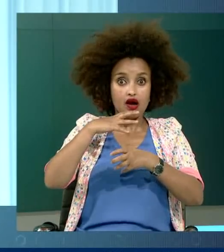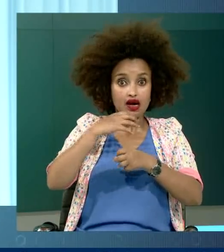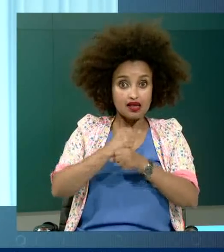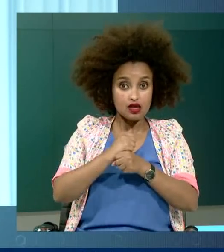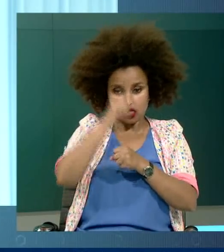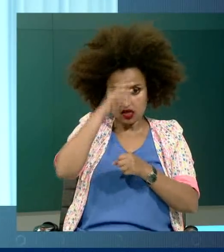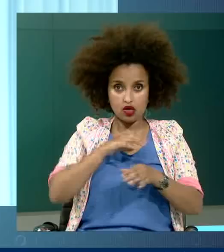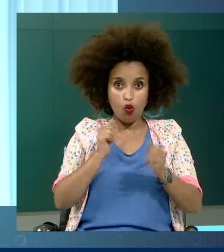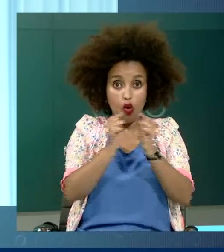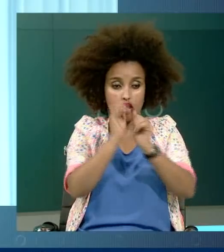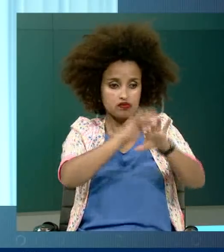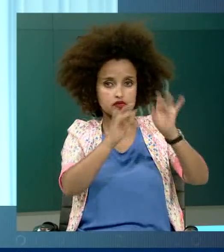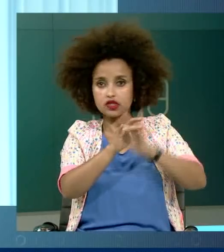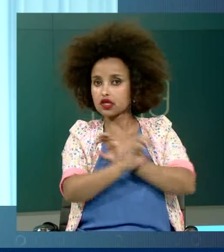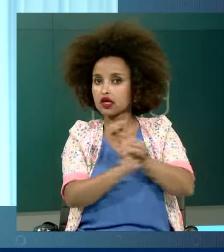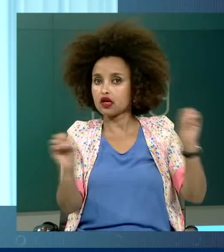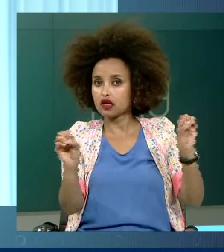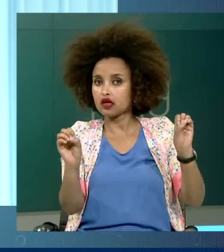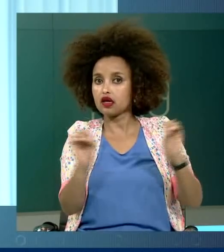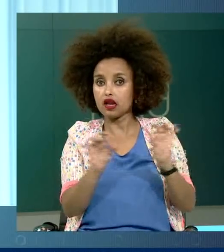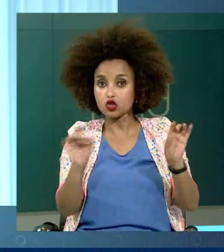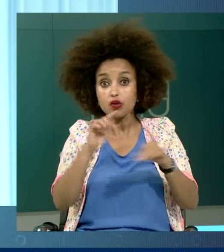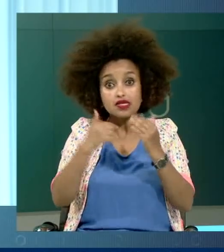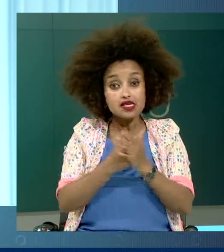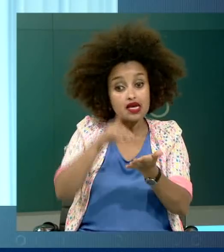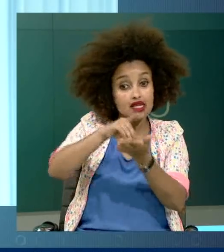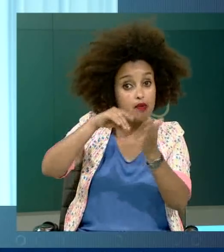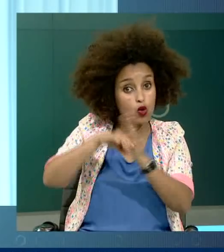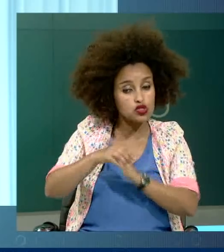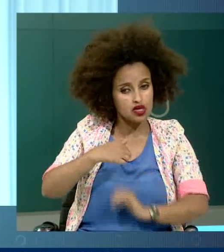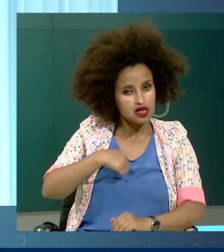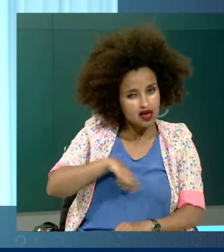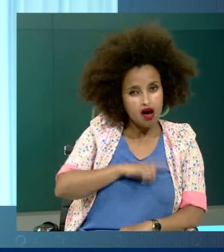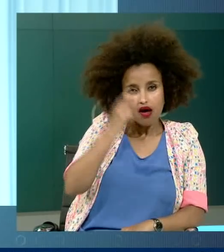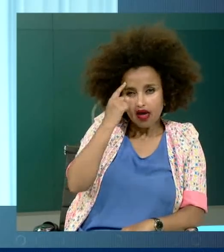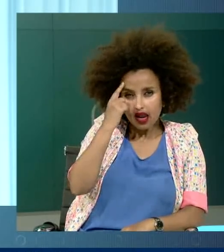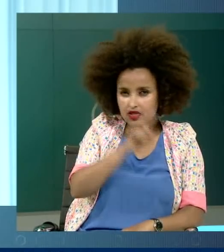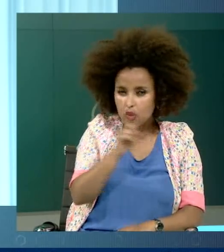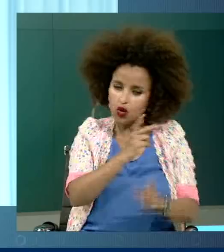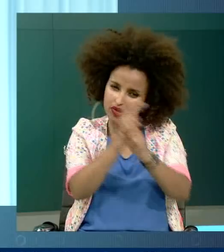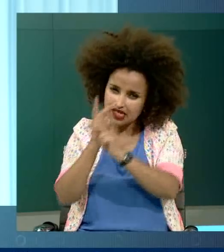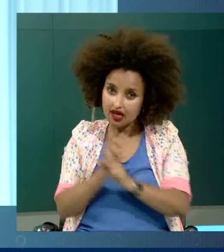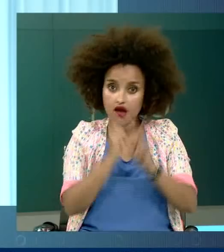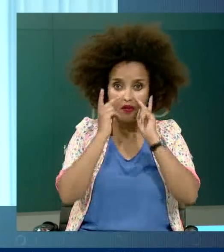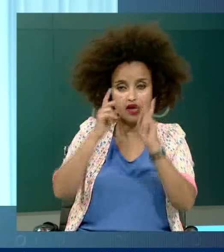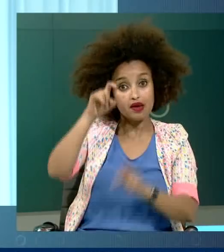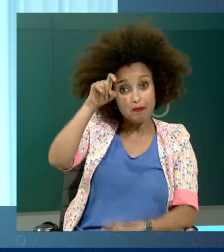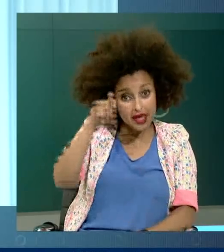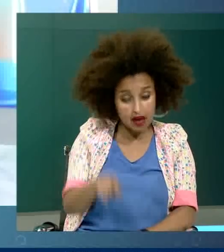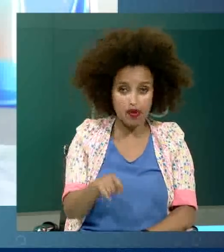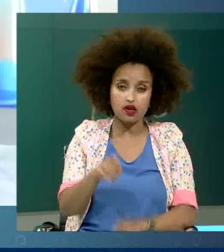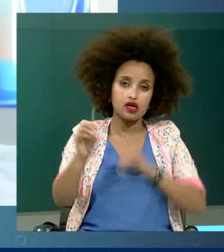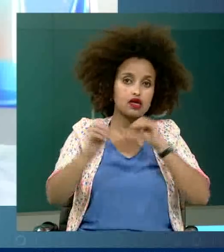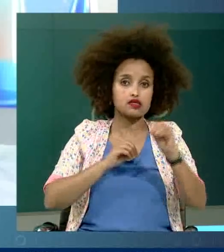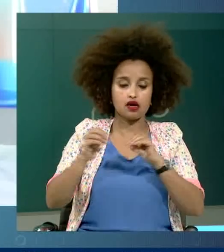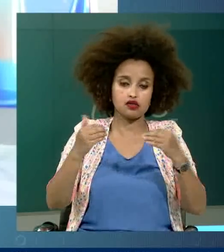የላቸውም እነዚህ ሰዎች። ስለዚህ ከተማ ውስጥ ያላገኘ ልብ ያላል ነው በጥንቃቄ ማየት የሚገባን እንቅስቃሴ ያልተገኘ እንቅስቃሴ